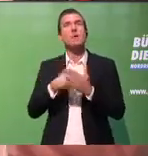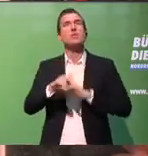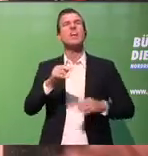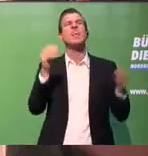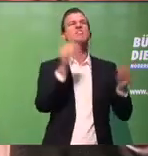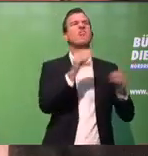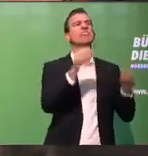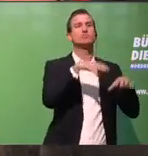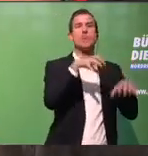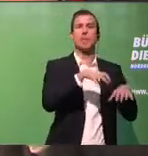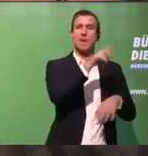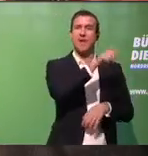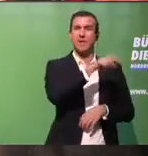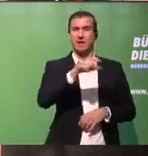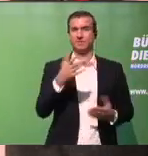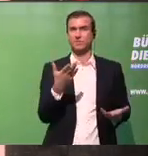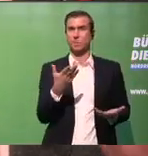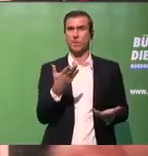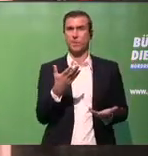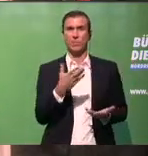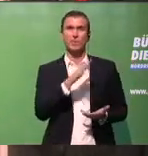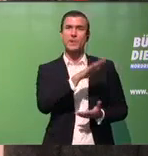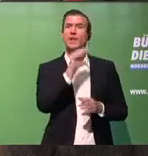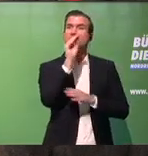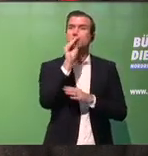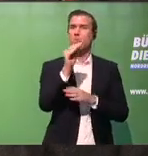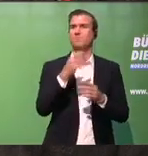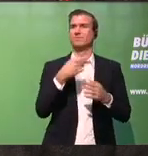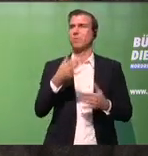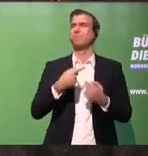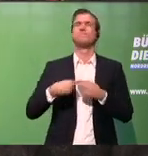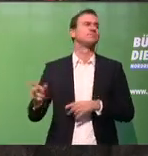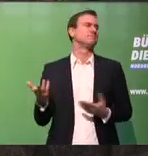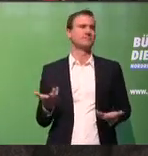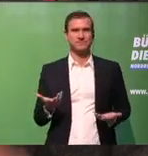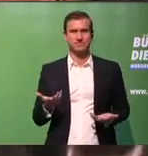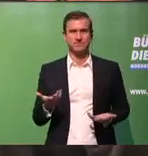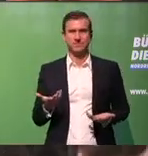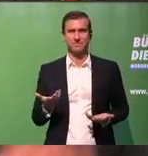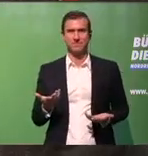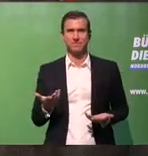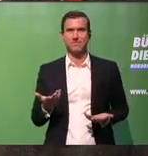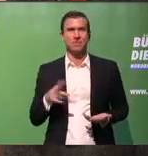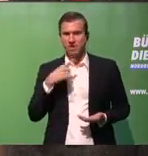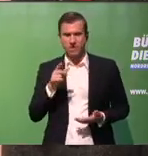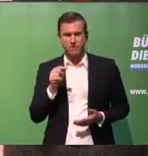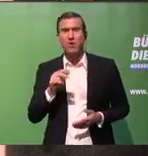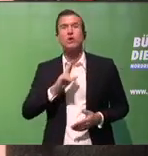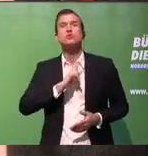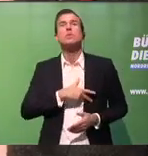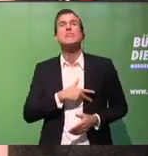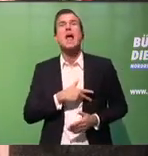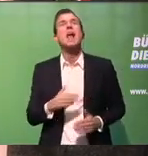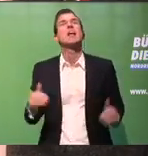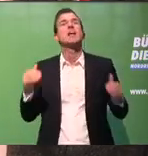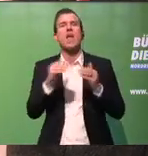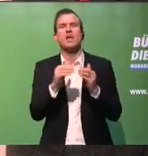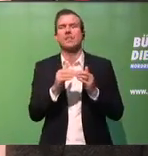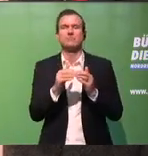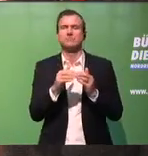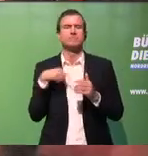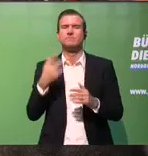Investmentbankern ihre Zukunft geschickt werden, werden wir keine soziale Gerechtigkeit herstellen